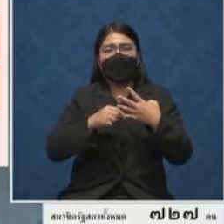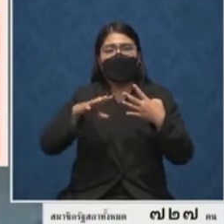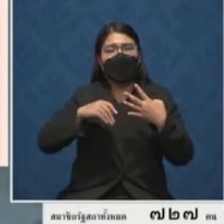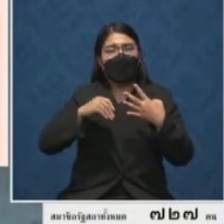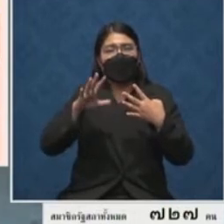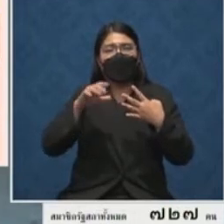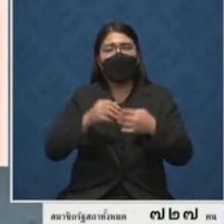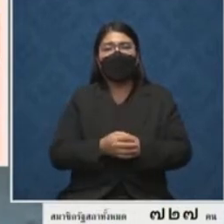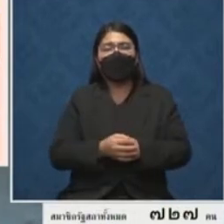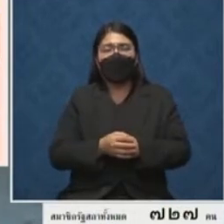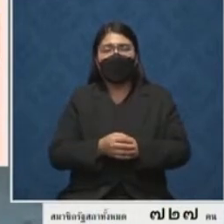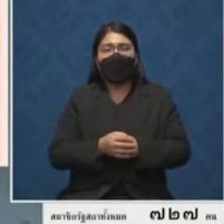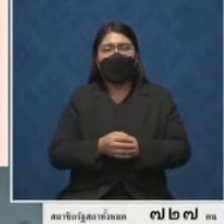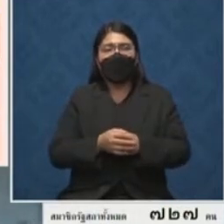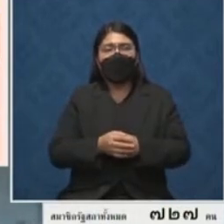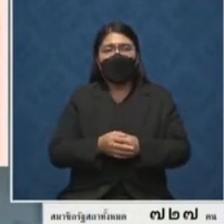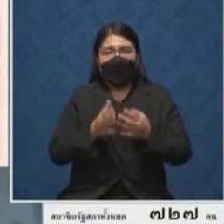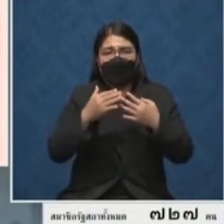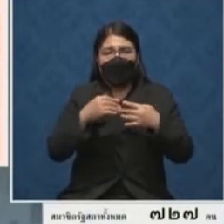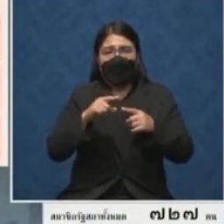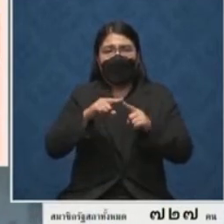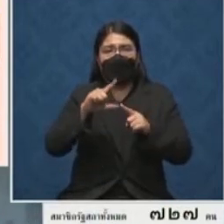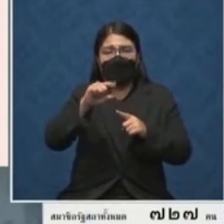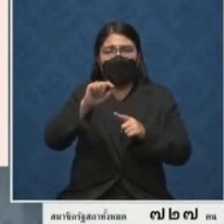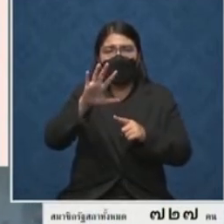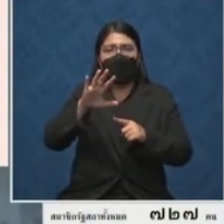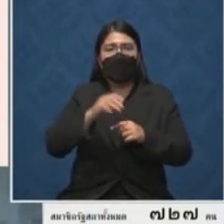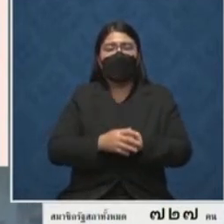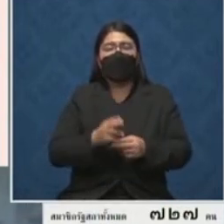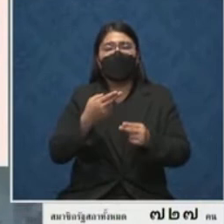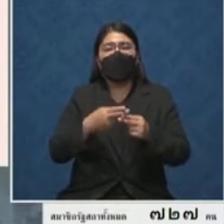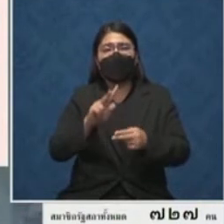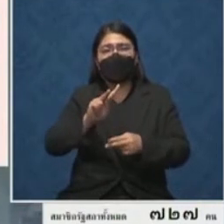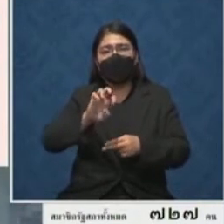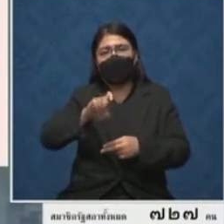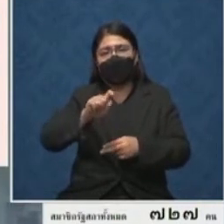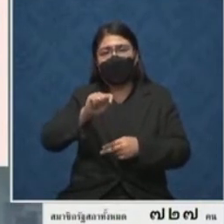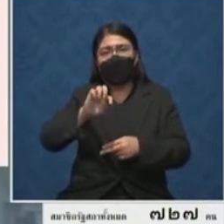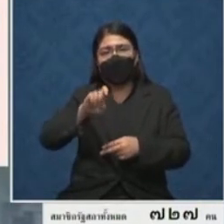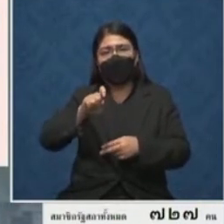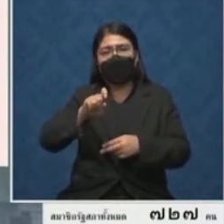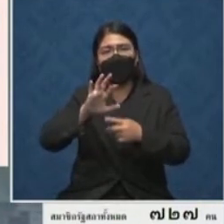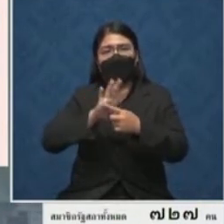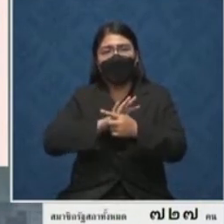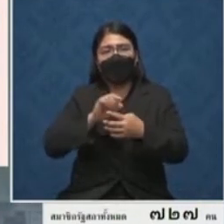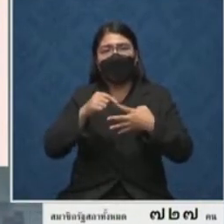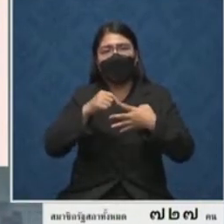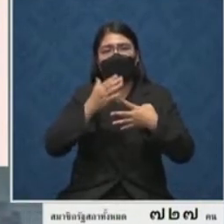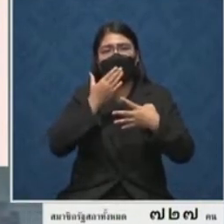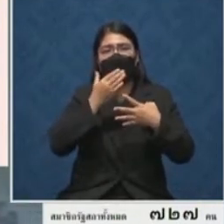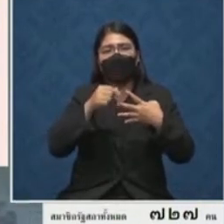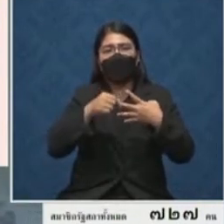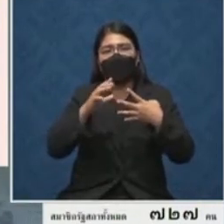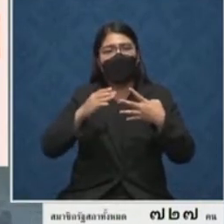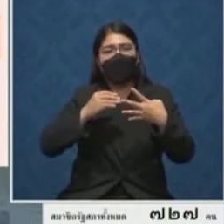การครับ 25นายกิตติวสีนนท ์1งดออกเสียง2ไม่รับห